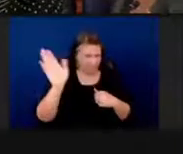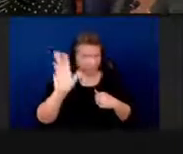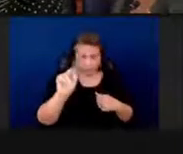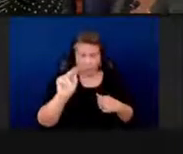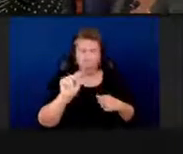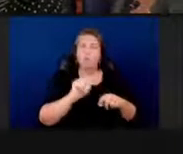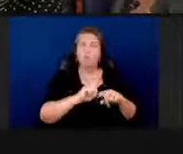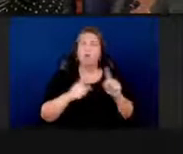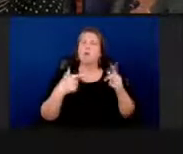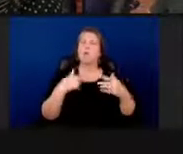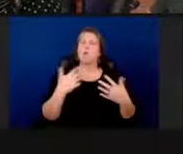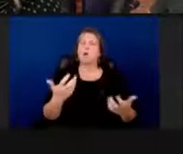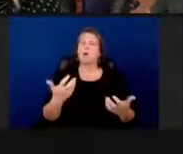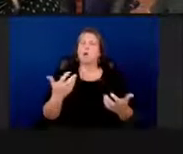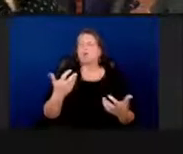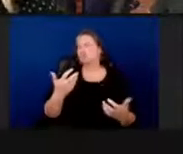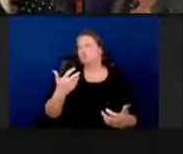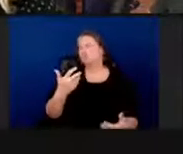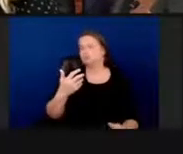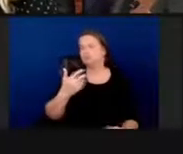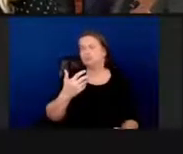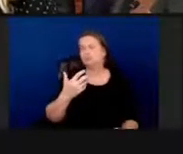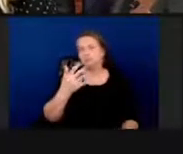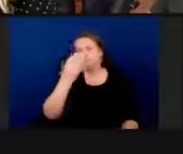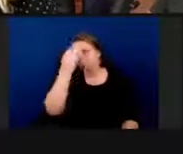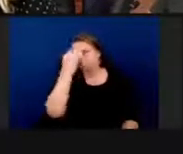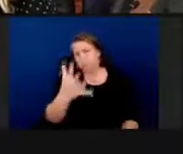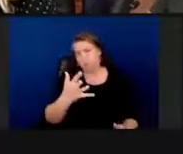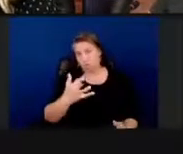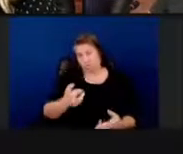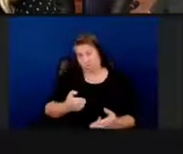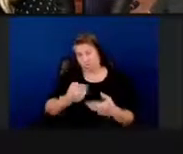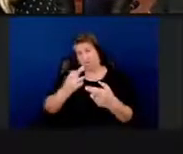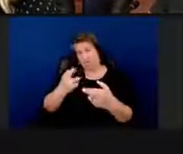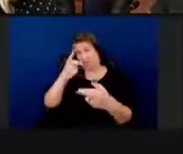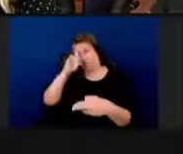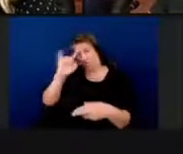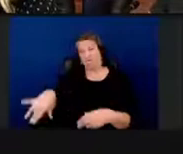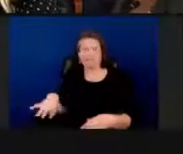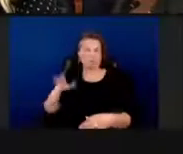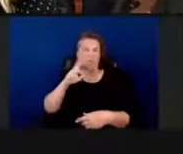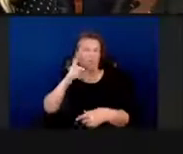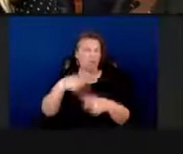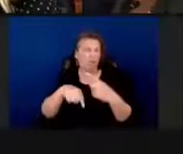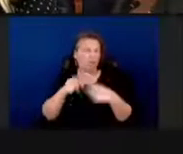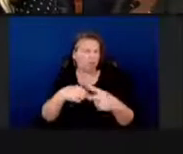moja na wasilisho la leo, lakini nilitaka